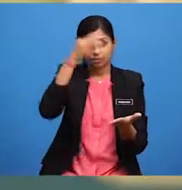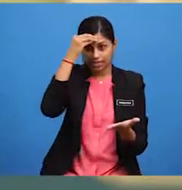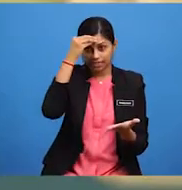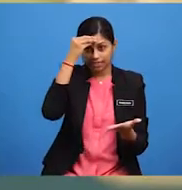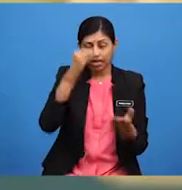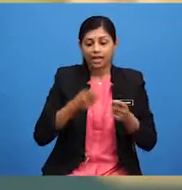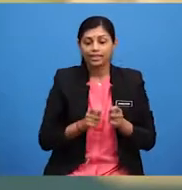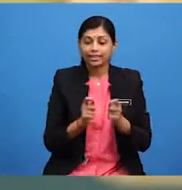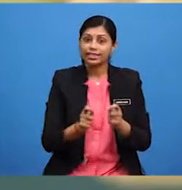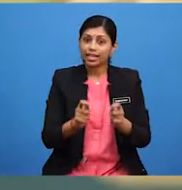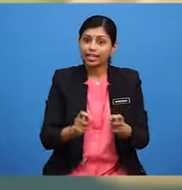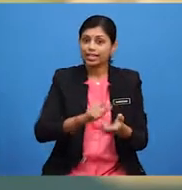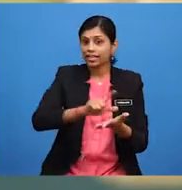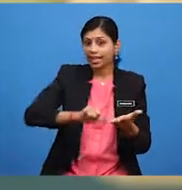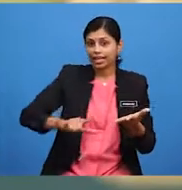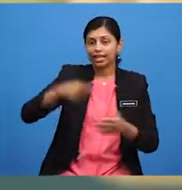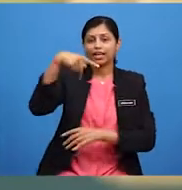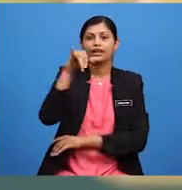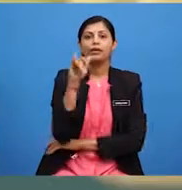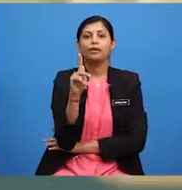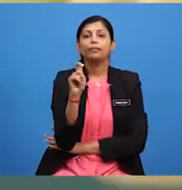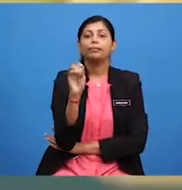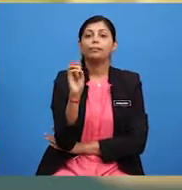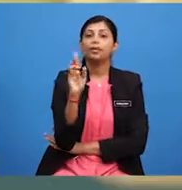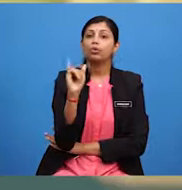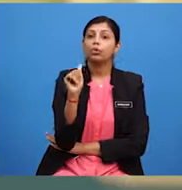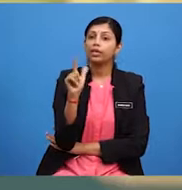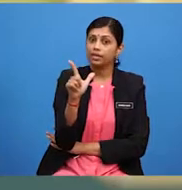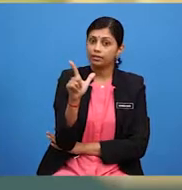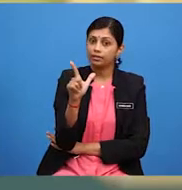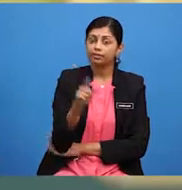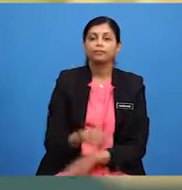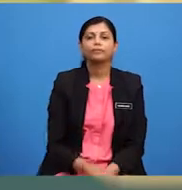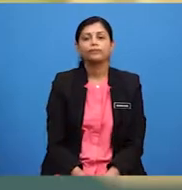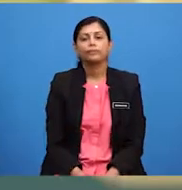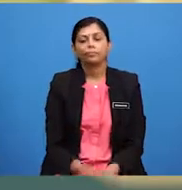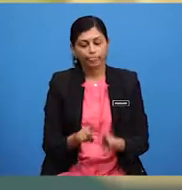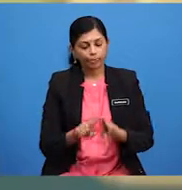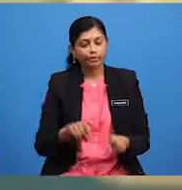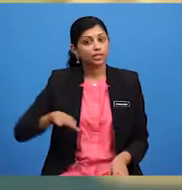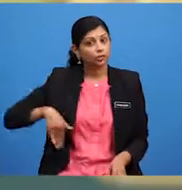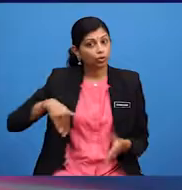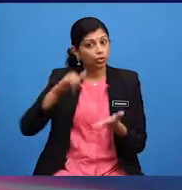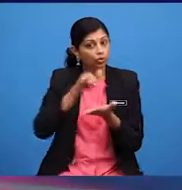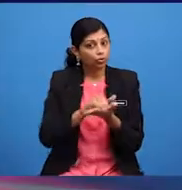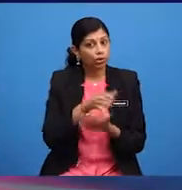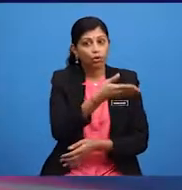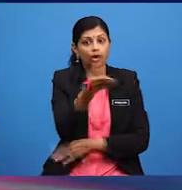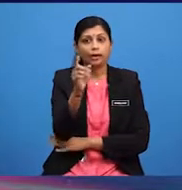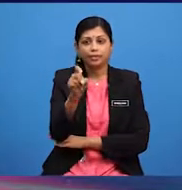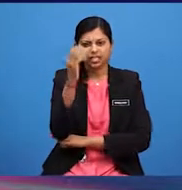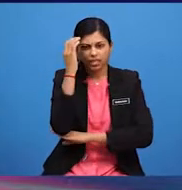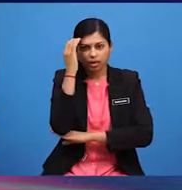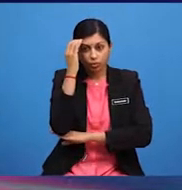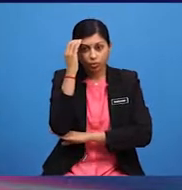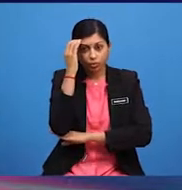teknik lakaran pictorial. Tetapi sebelum itu, murid-murid perlu tahu apakah